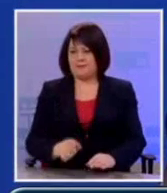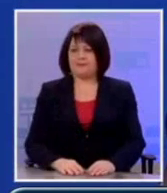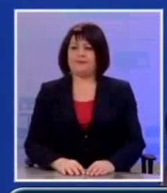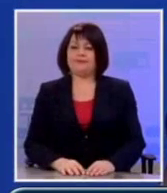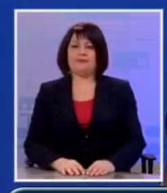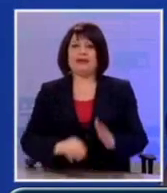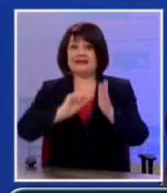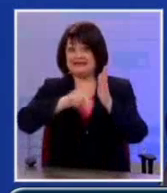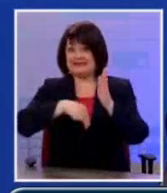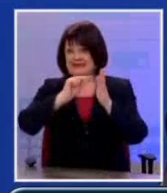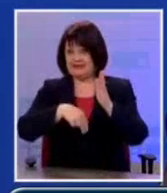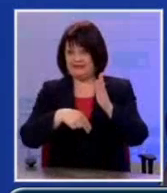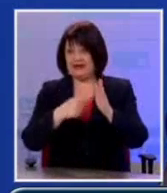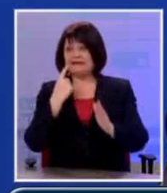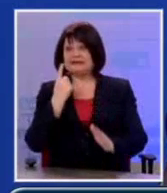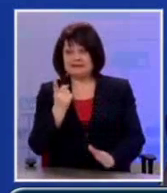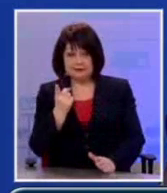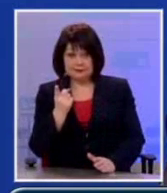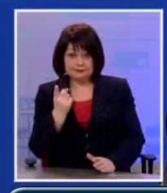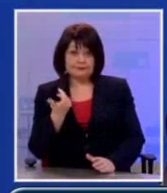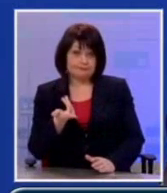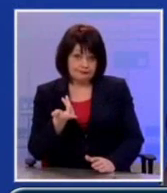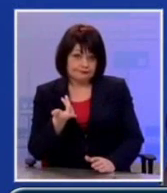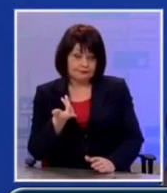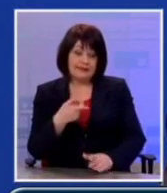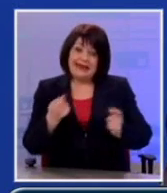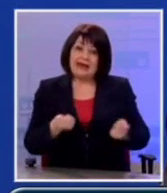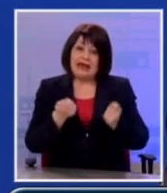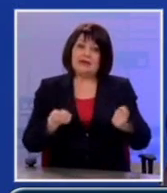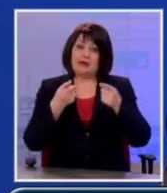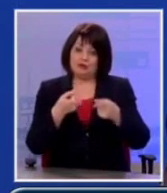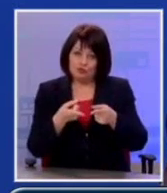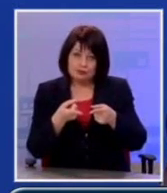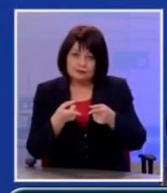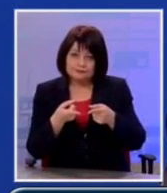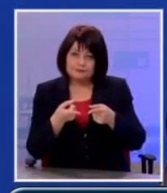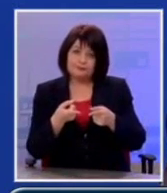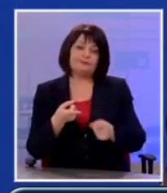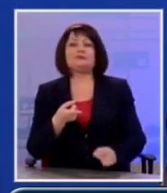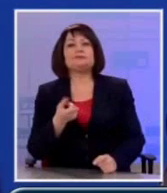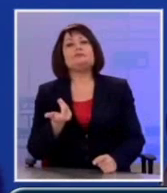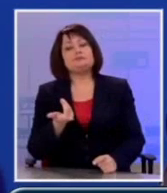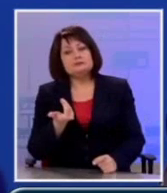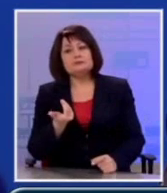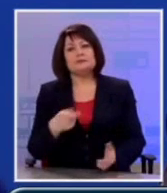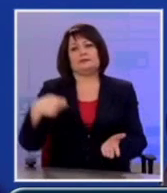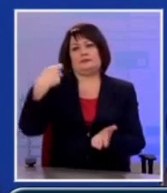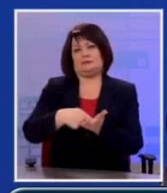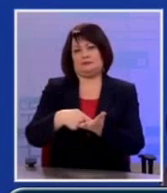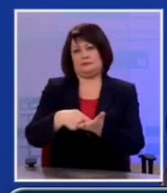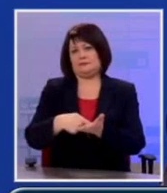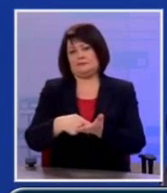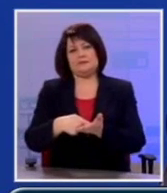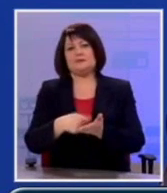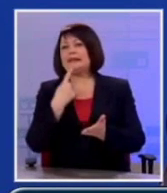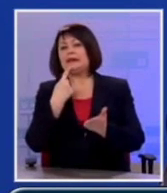συμβάσεις, για να εξυπηρετηθούν οι συμβάσεις αυτές, δηλαδή για να καταβληθεί κάθε φορά το αντίτιμο